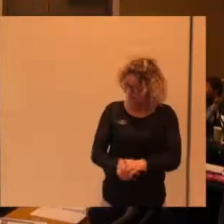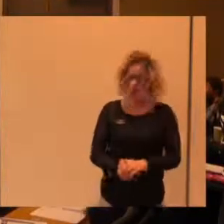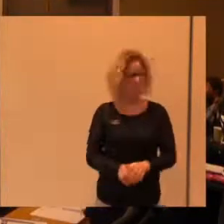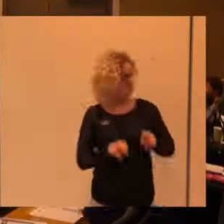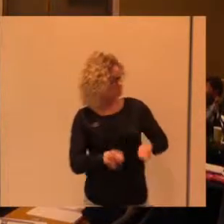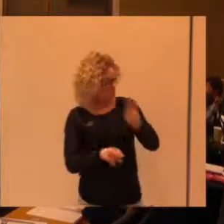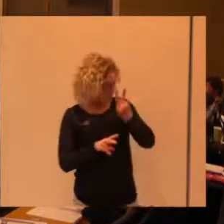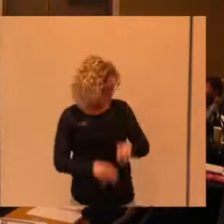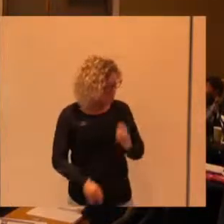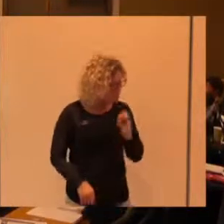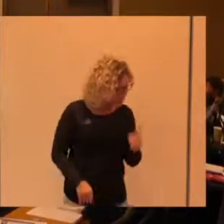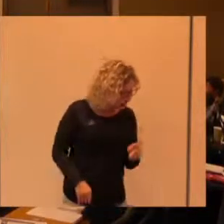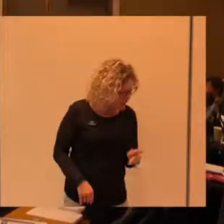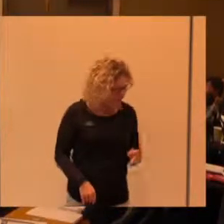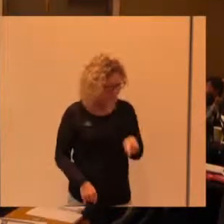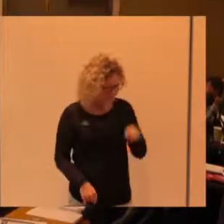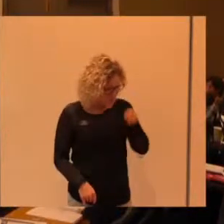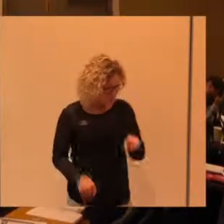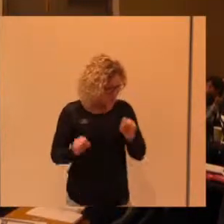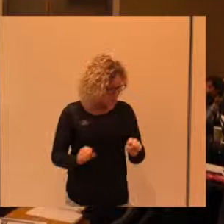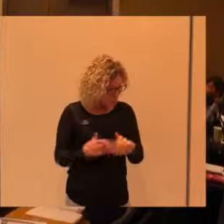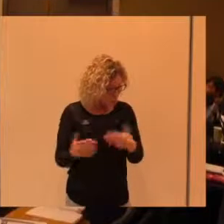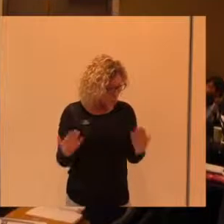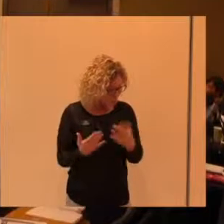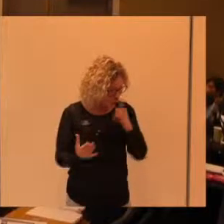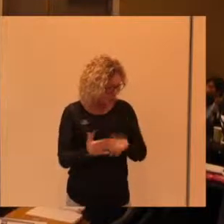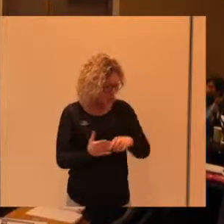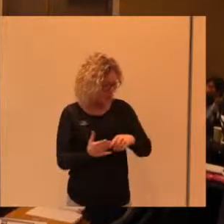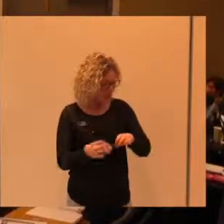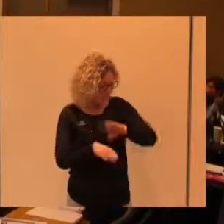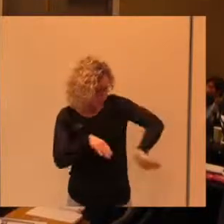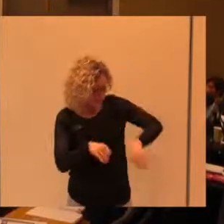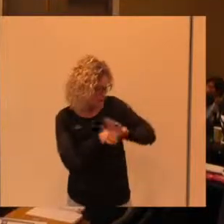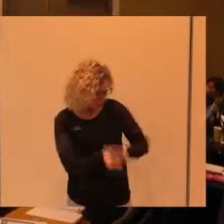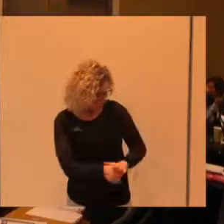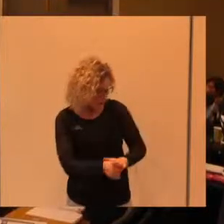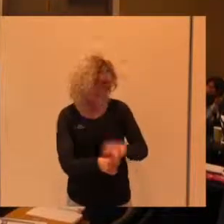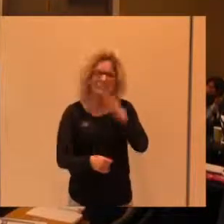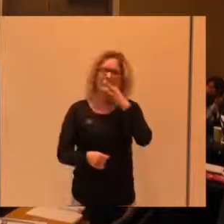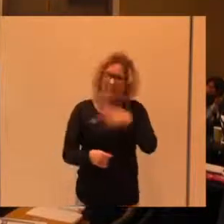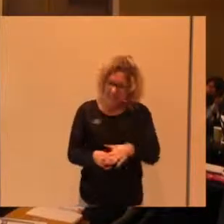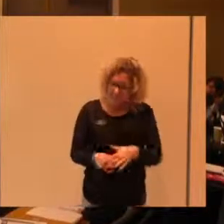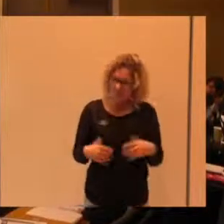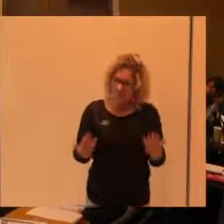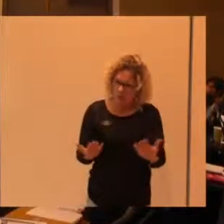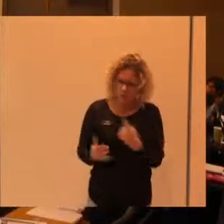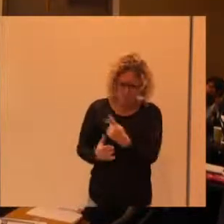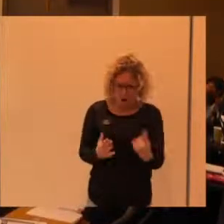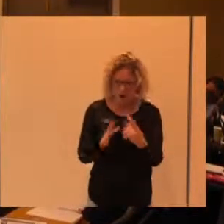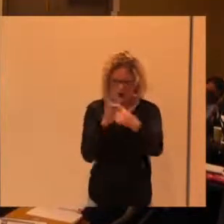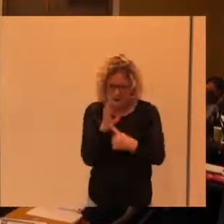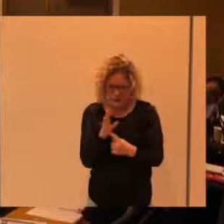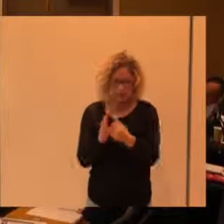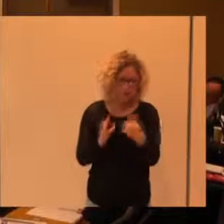men okej, vad borde den här ha gjort då för att inte diskriminera? Och risken med att alla regelverk och